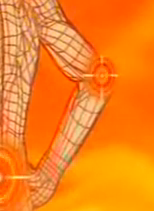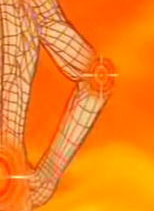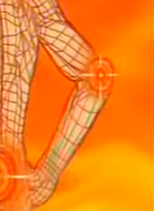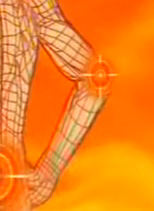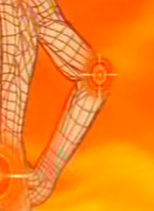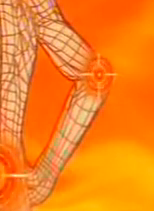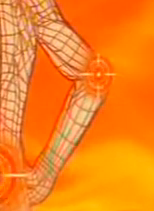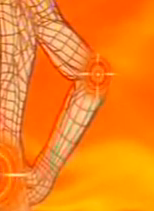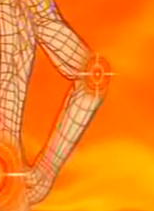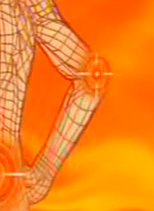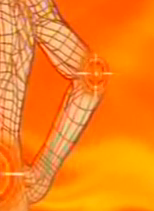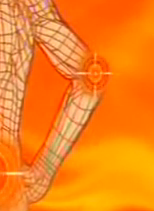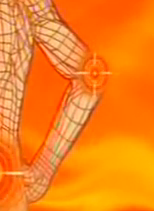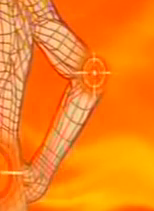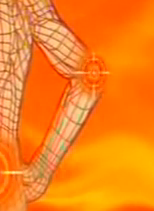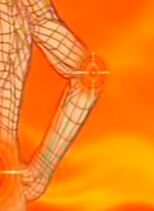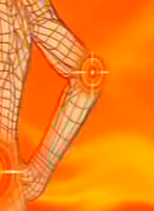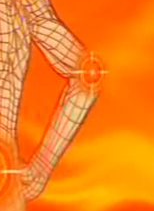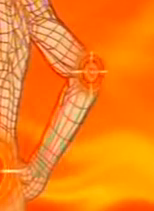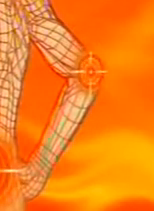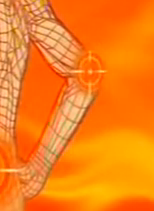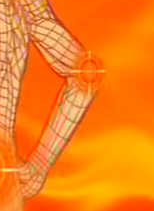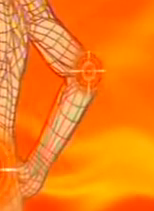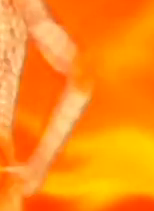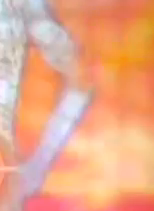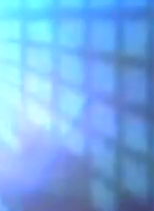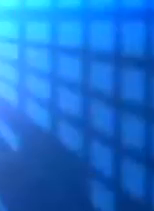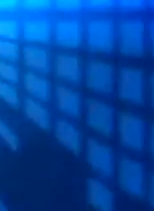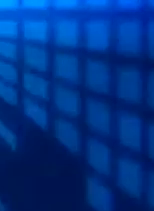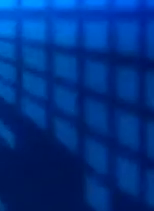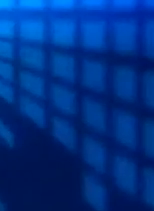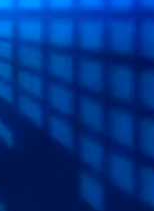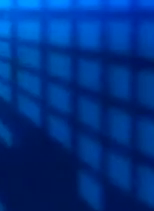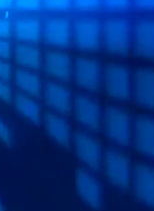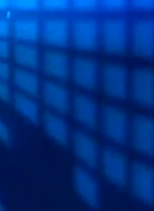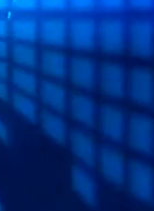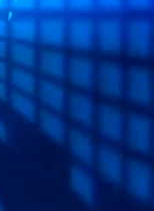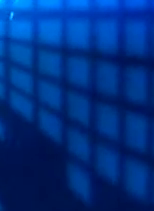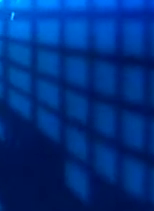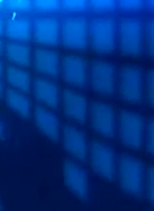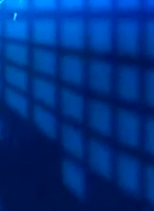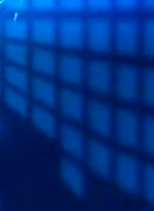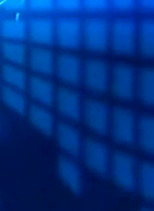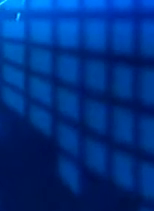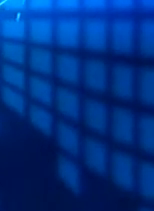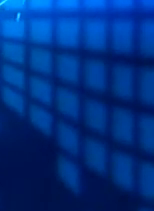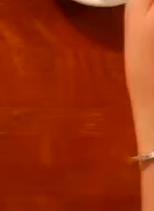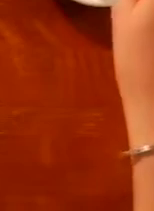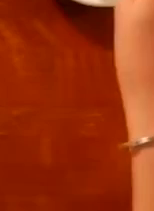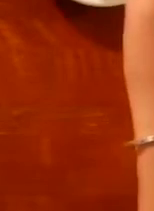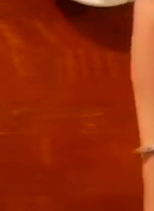iekaisumu, nomierina savilktos muskuļus. Ideāli pielīp ādai, nesviedrē un nesausina. Ibumetīna prele vienmēr tev